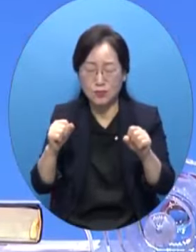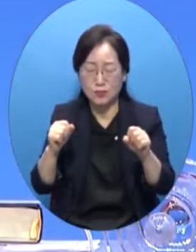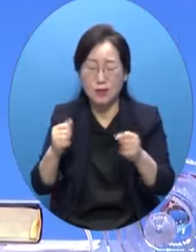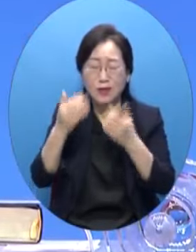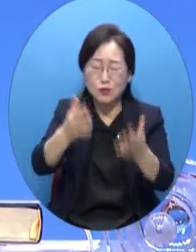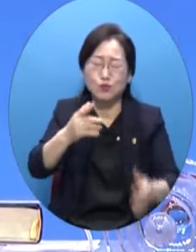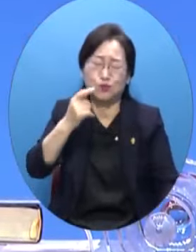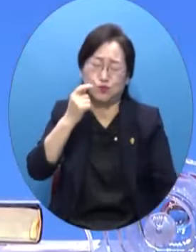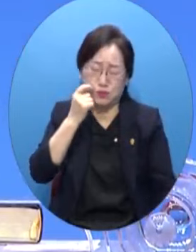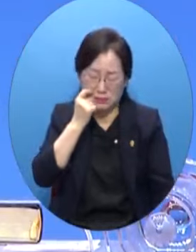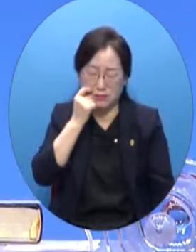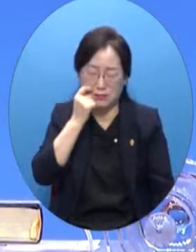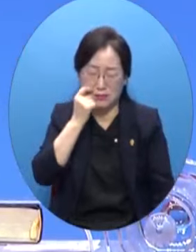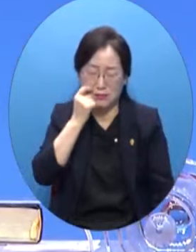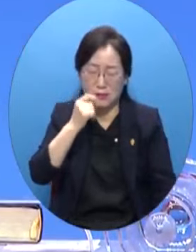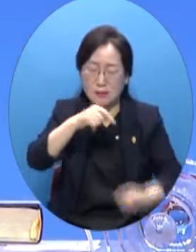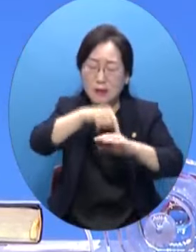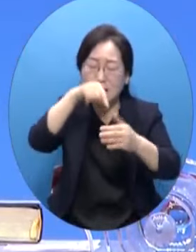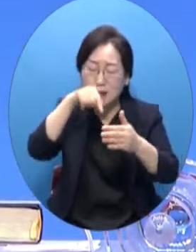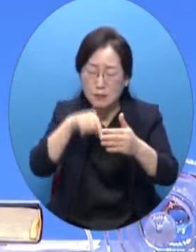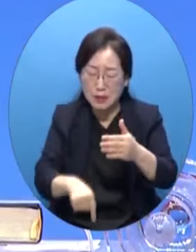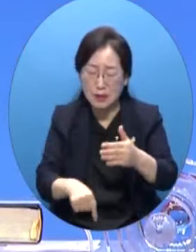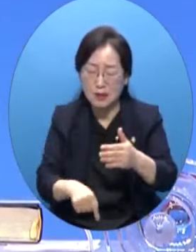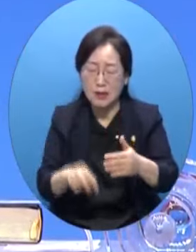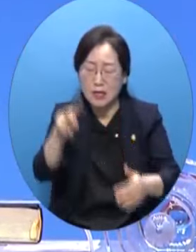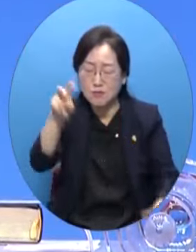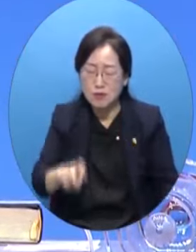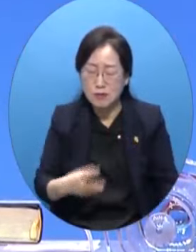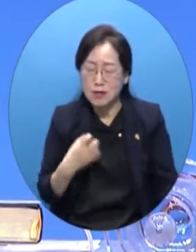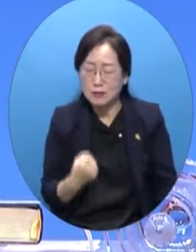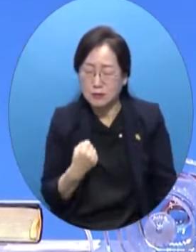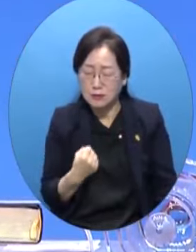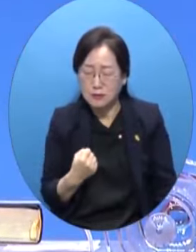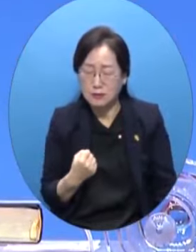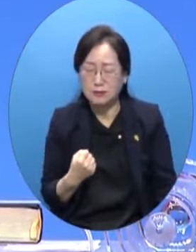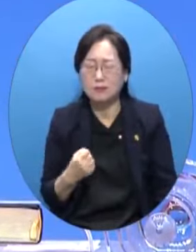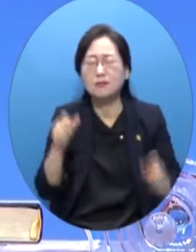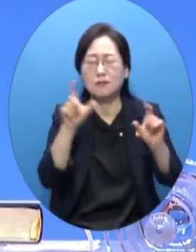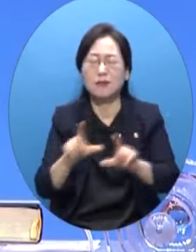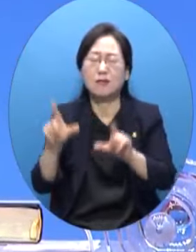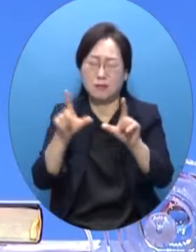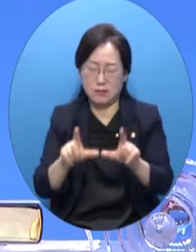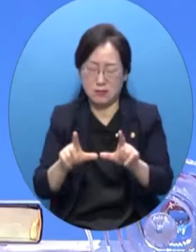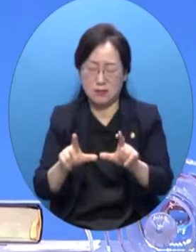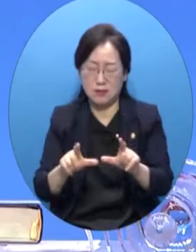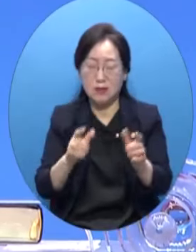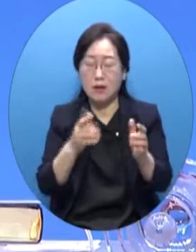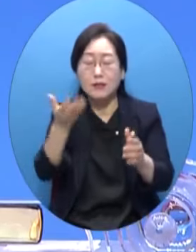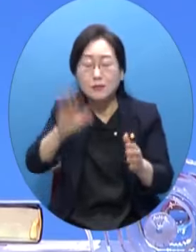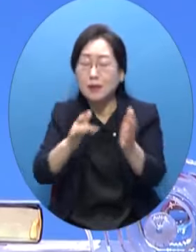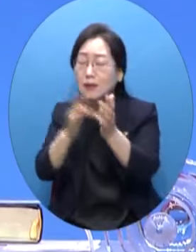용서하지 못하고 마음에 미움과 원한을 품고 살아왔습니다. 예수님은